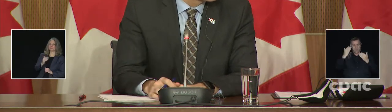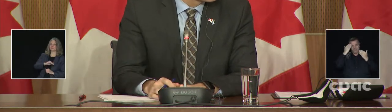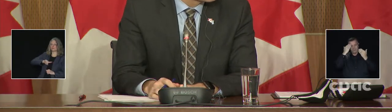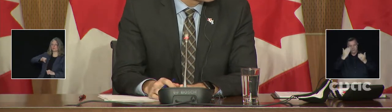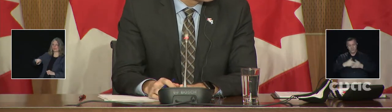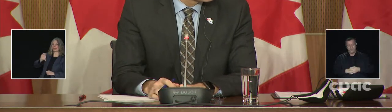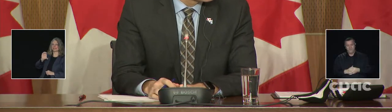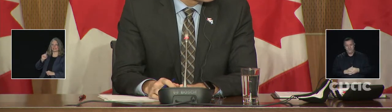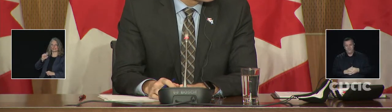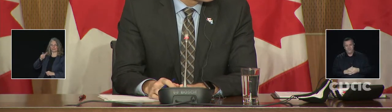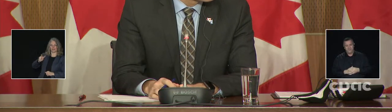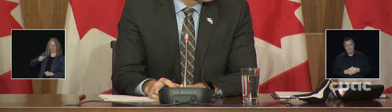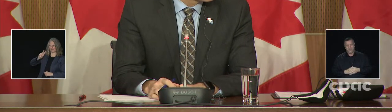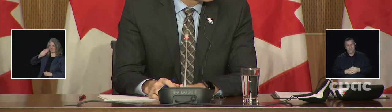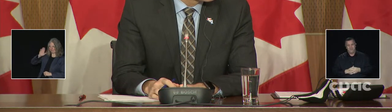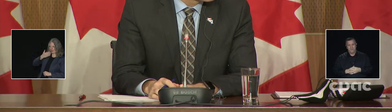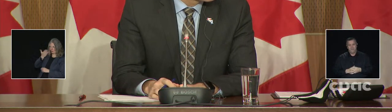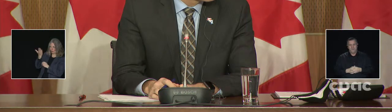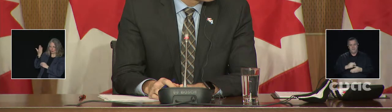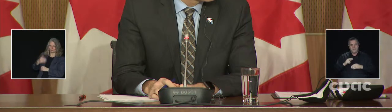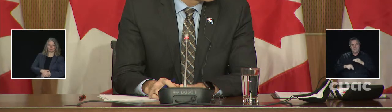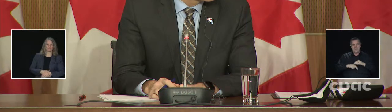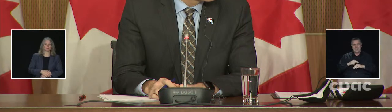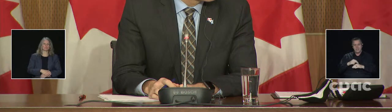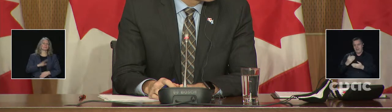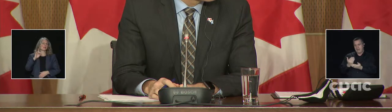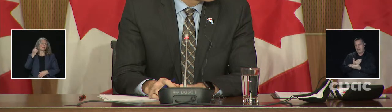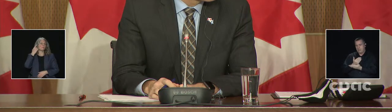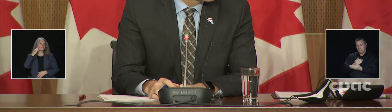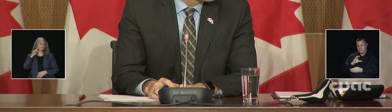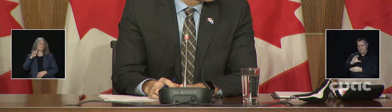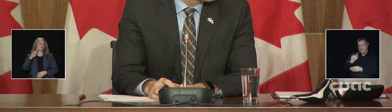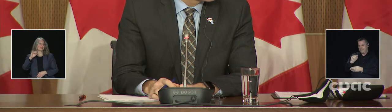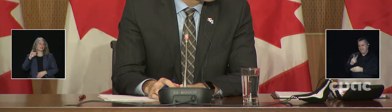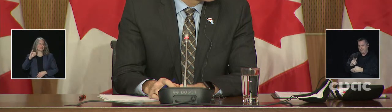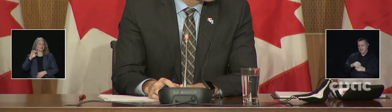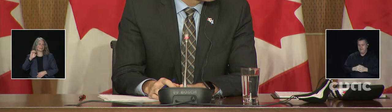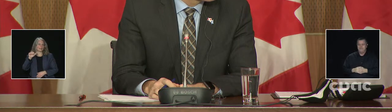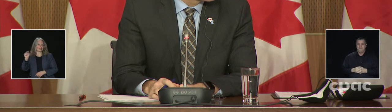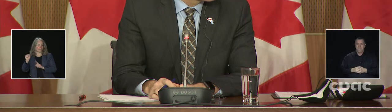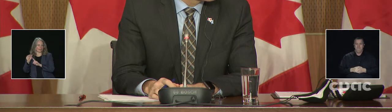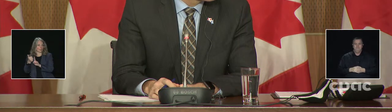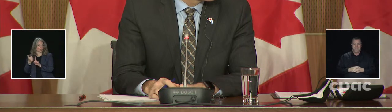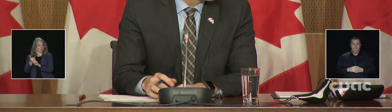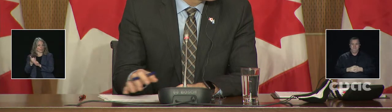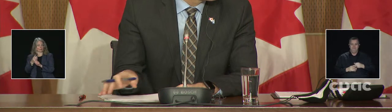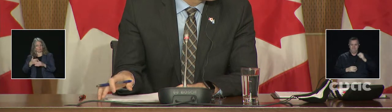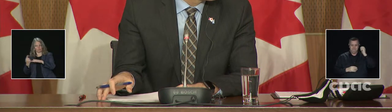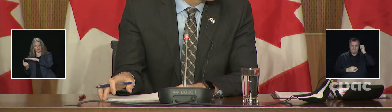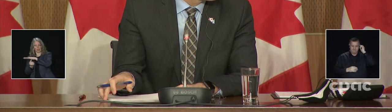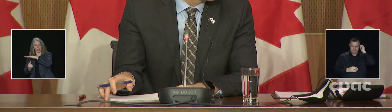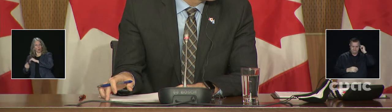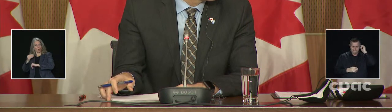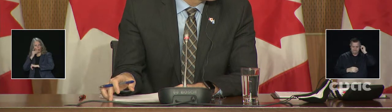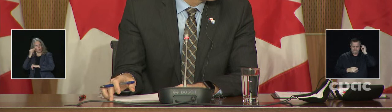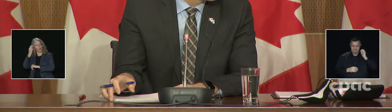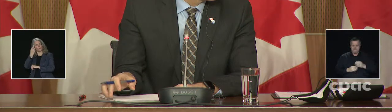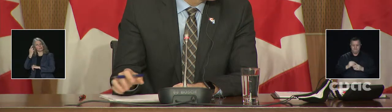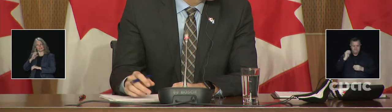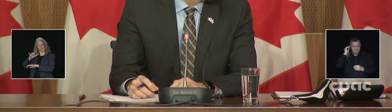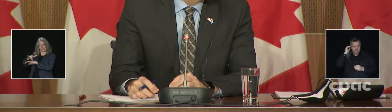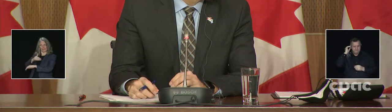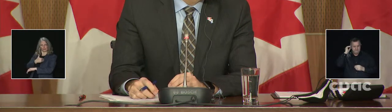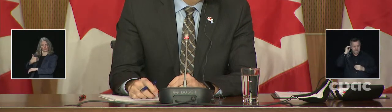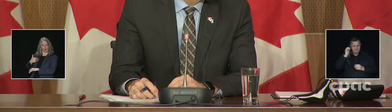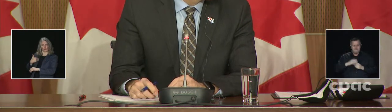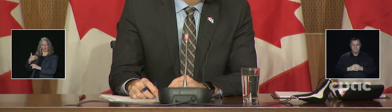National News. Minister Marcy Ian is self-isolating at home after coming into contact at a gala in Toronto with people who